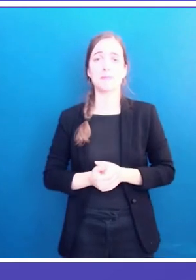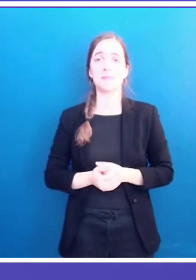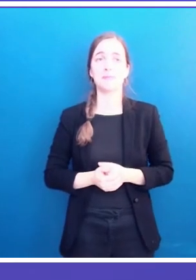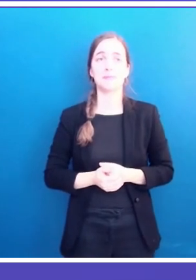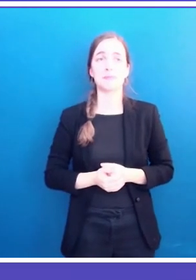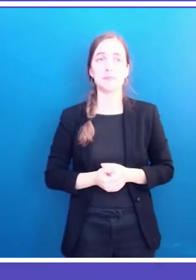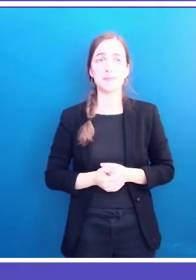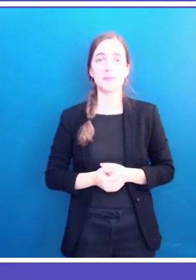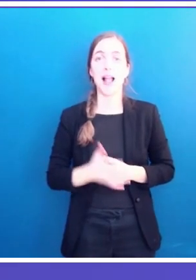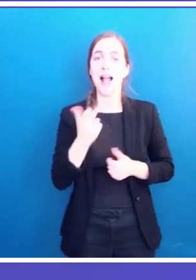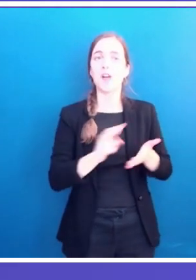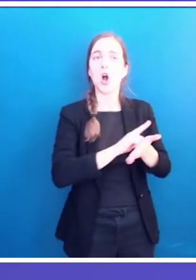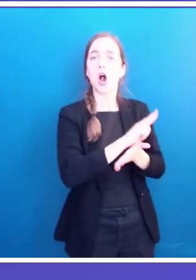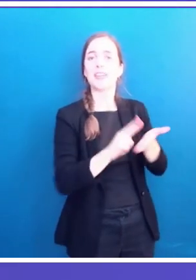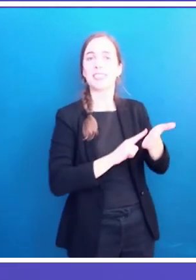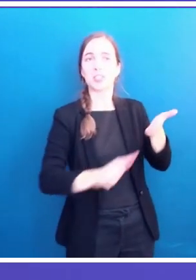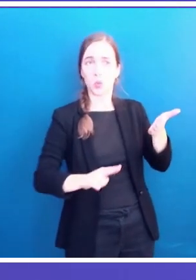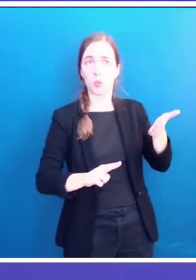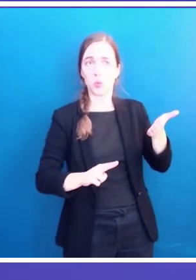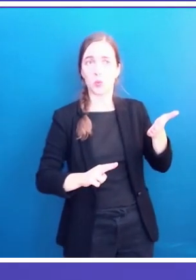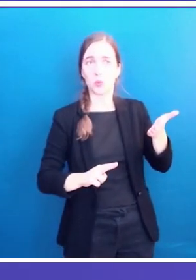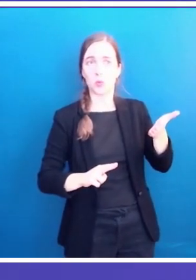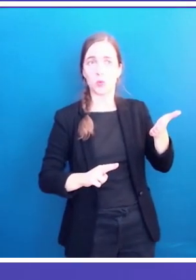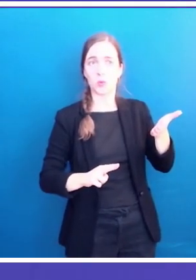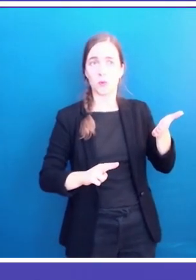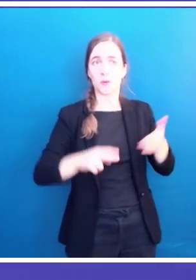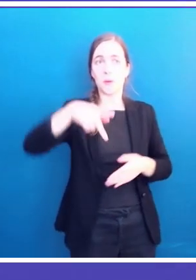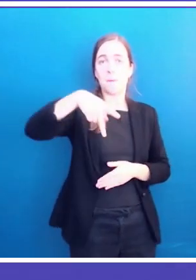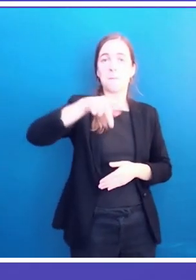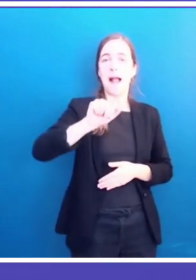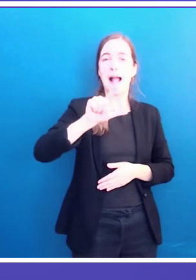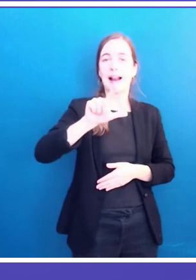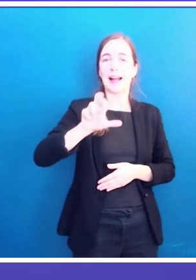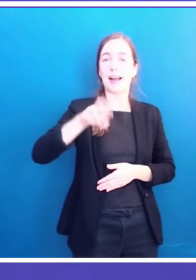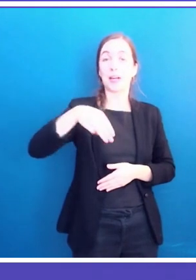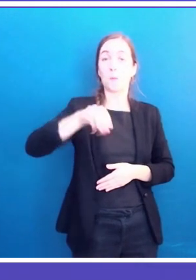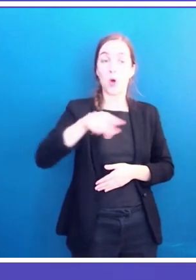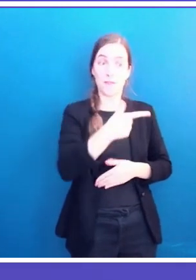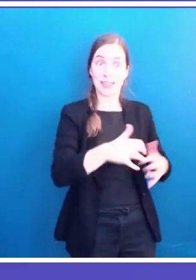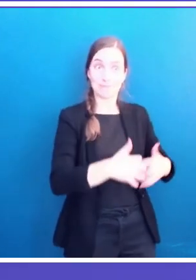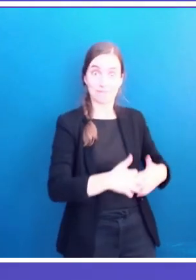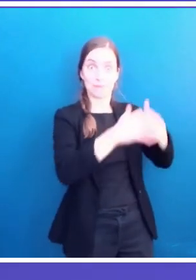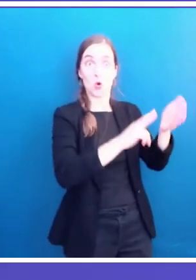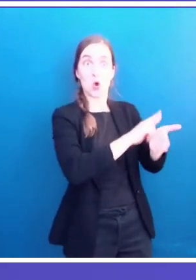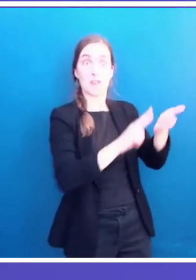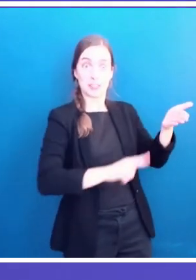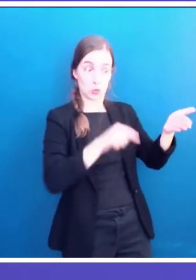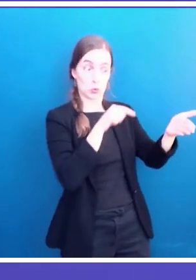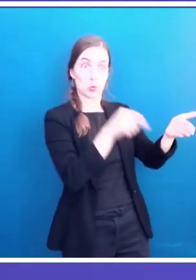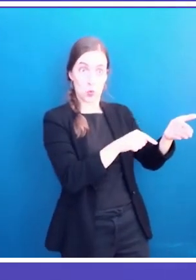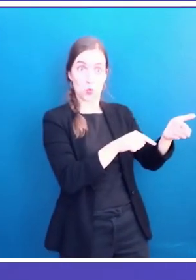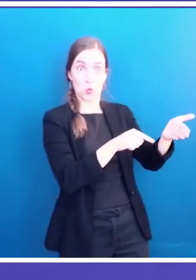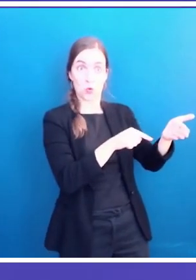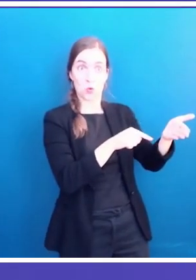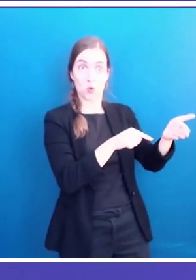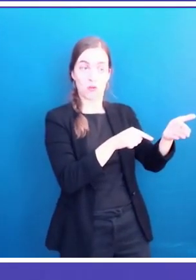تستند إلى اتفاقيات باليرمو، وتقريبا كافة هذه البلدان لم تصادق فقط على هذه الاتفاقية، بل أيضا